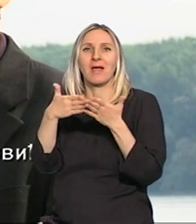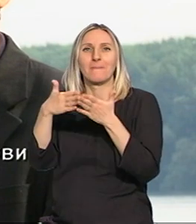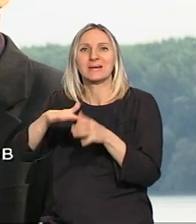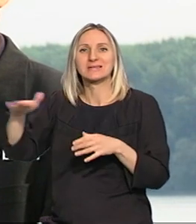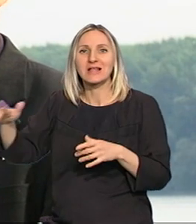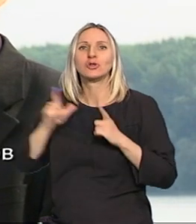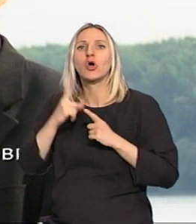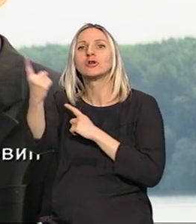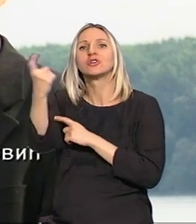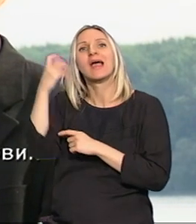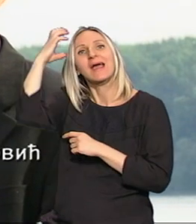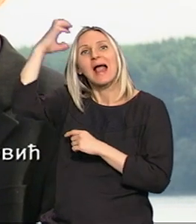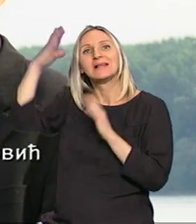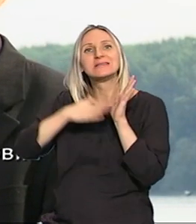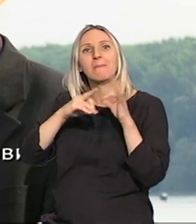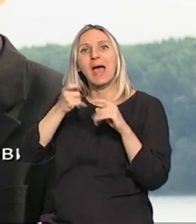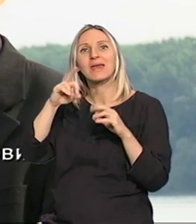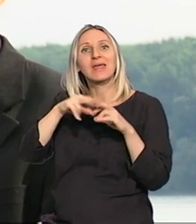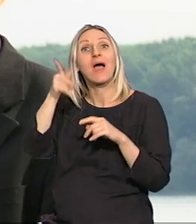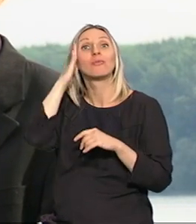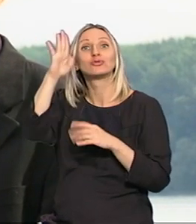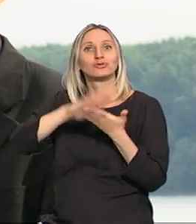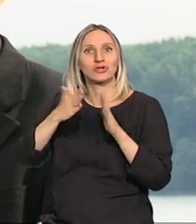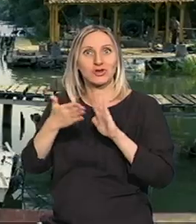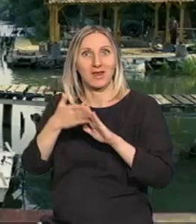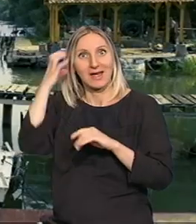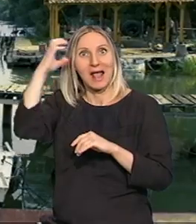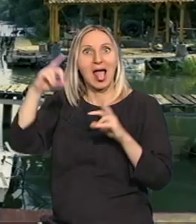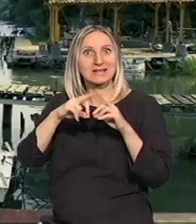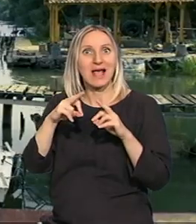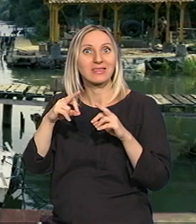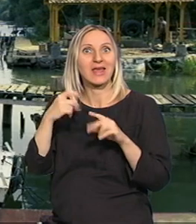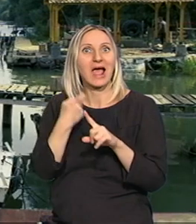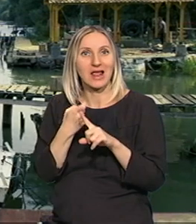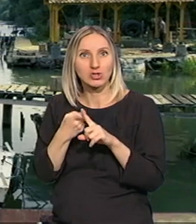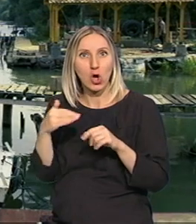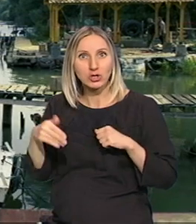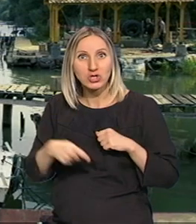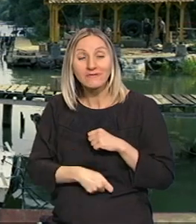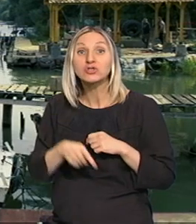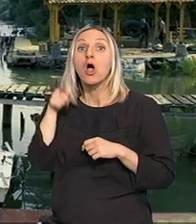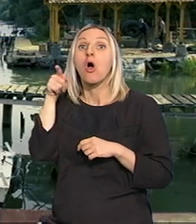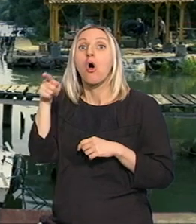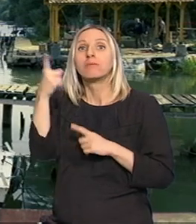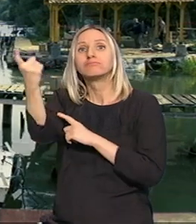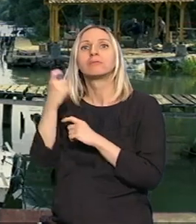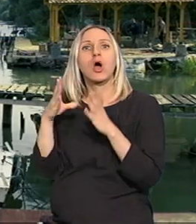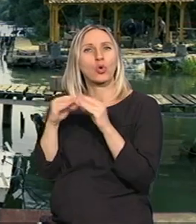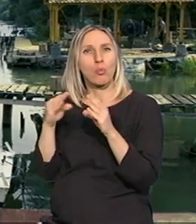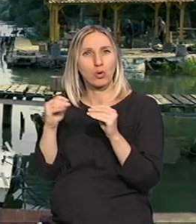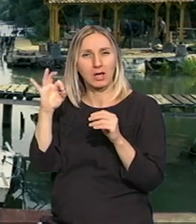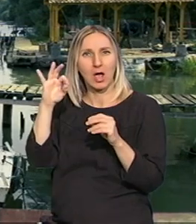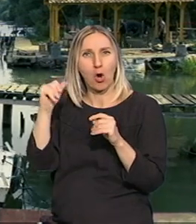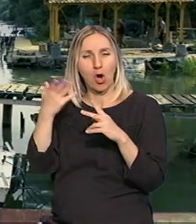Mariju, buduću suprugu kralja Aleksandra Karađorđevića. Ona je doputovala iz Rumunije, iz